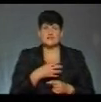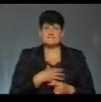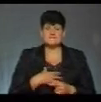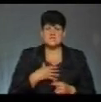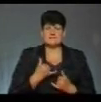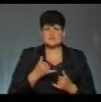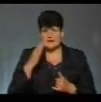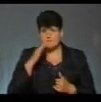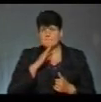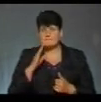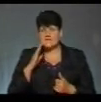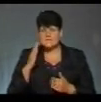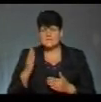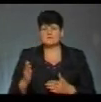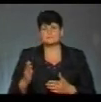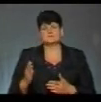для батьків.